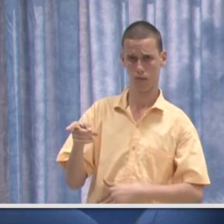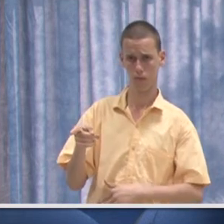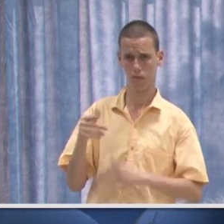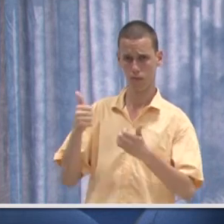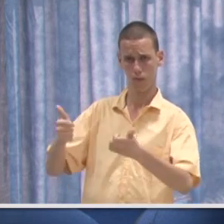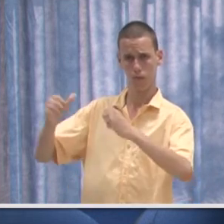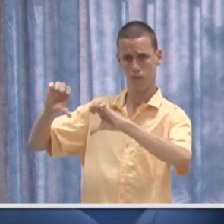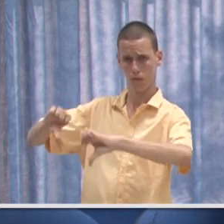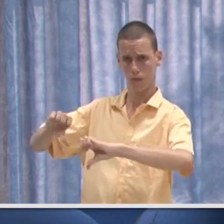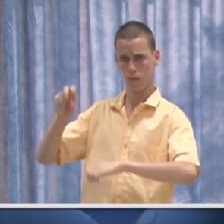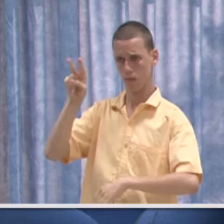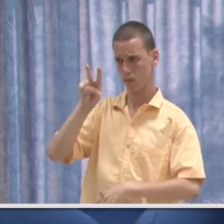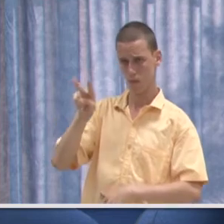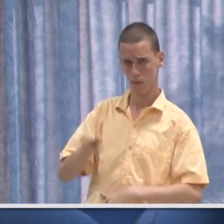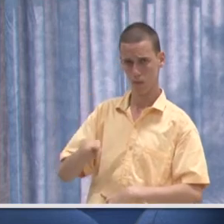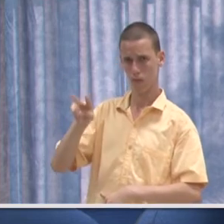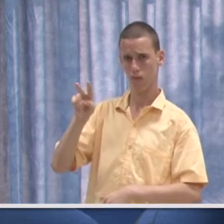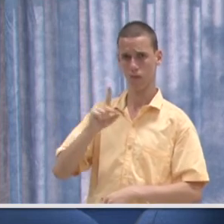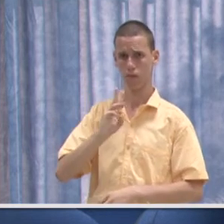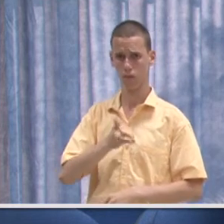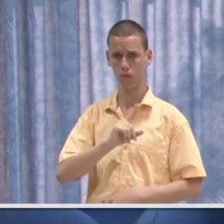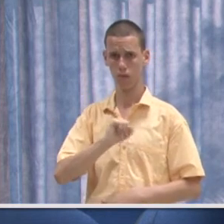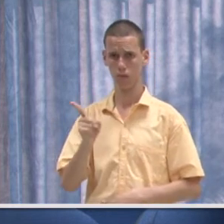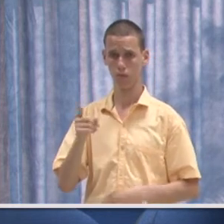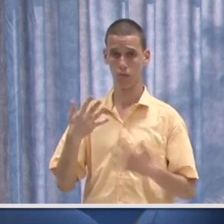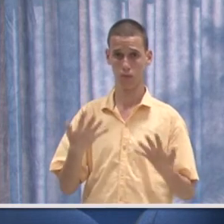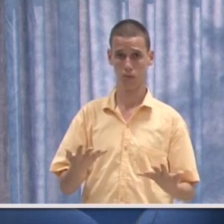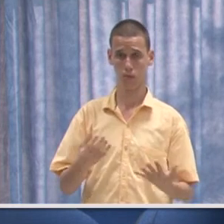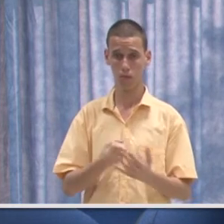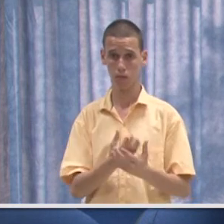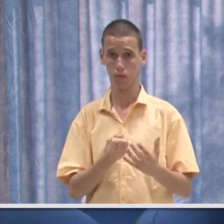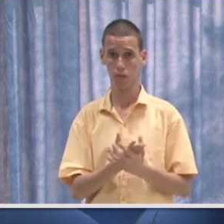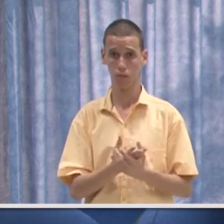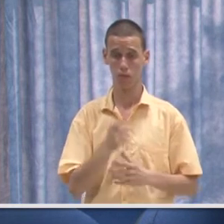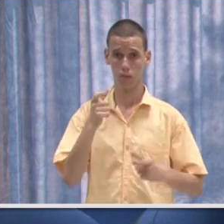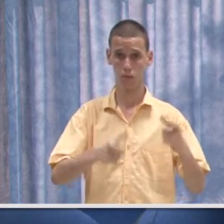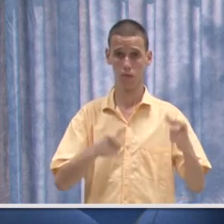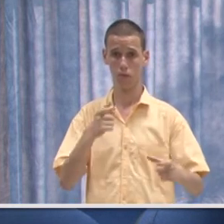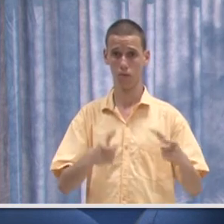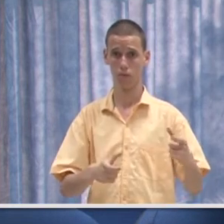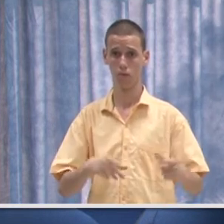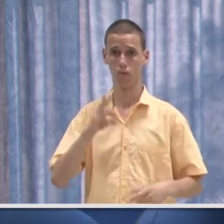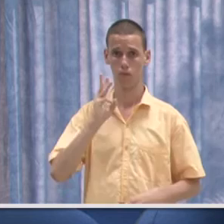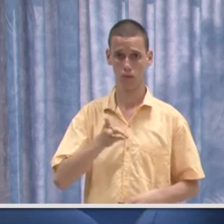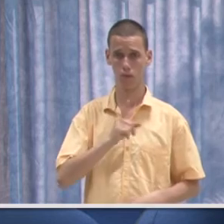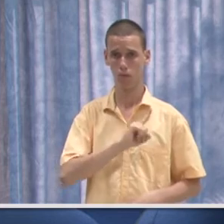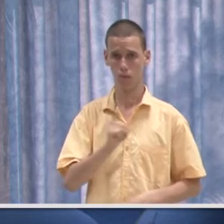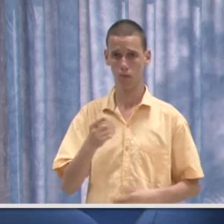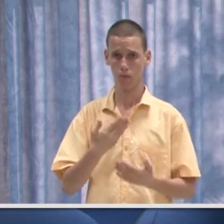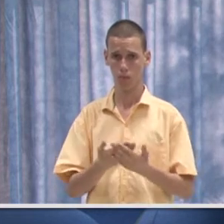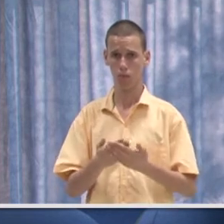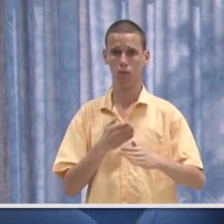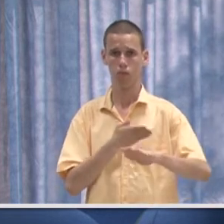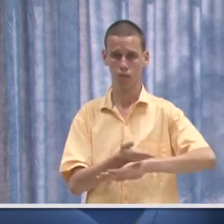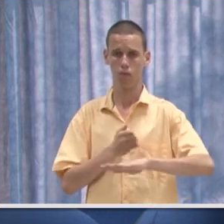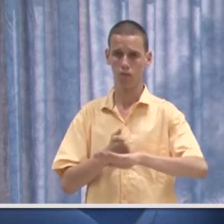peut-être qu'ils ont gardé bon du monde pour qu'ils aient prêt pour sortir par service et au cours de l'état qui nous dans lockdown il y en a bon